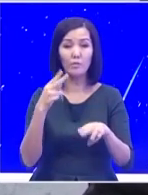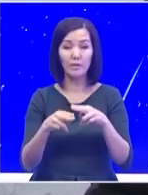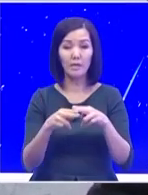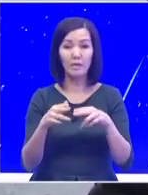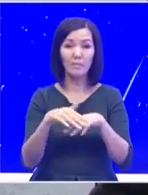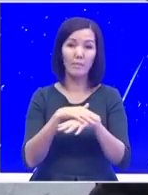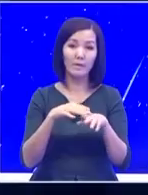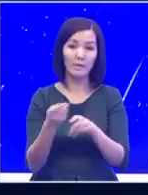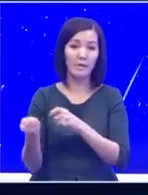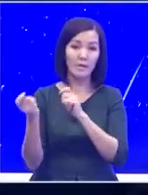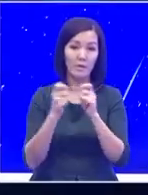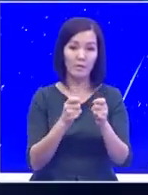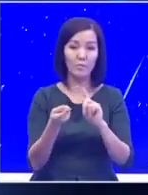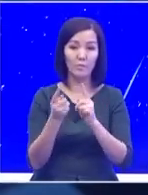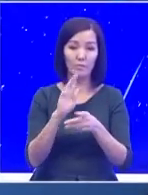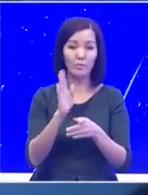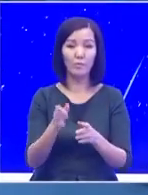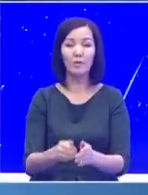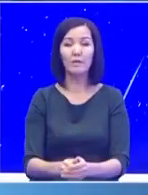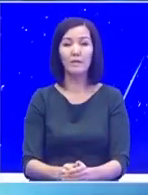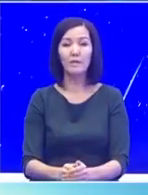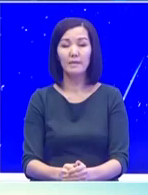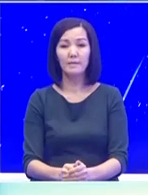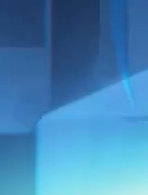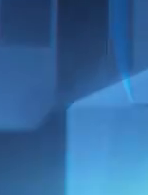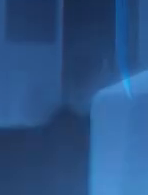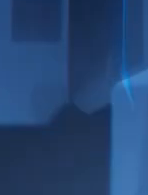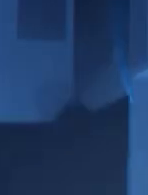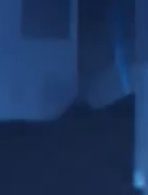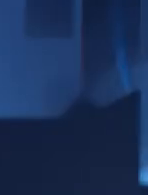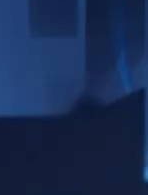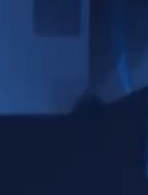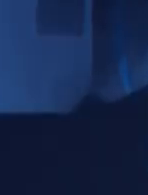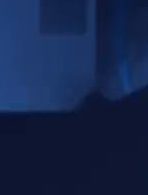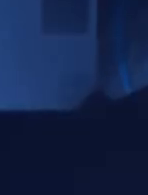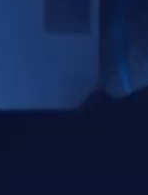мысалы, сол жерге бәрін көшіреміз. Мадина Берікқызы, Абзал Нүсіпов, Жетісу телеарнасы.